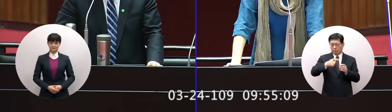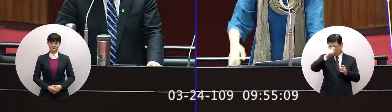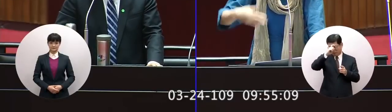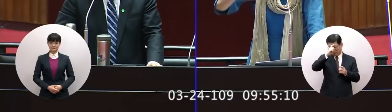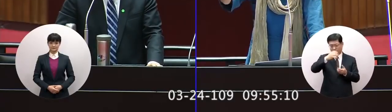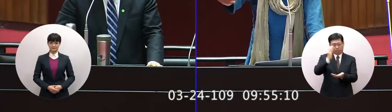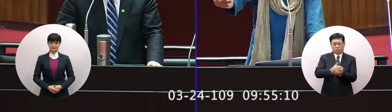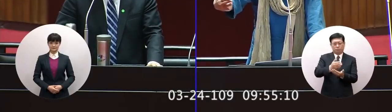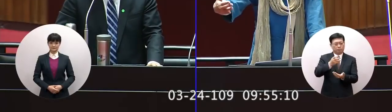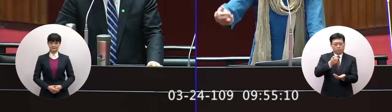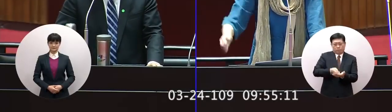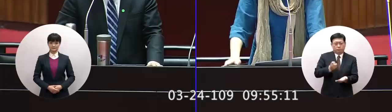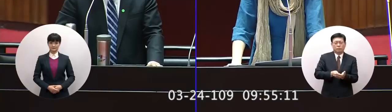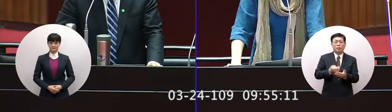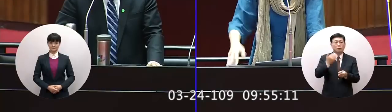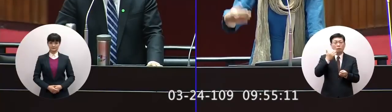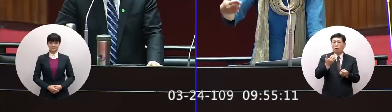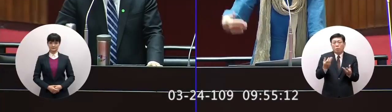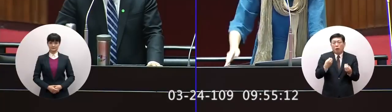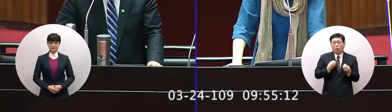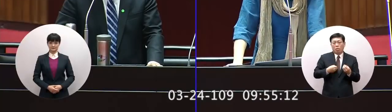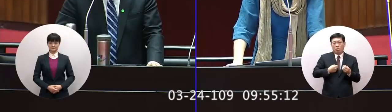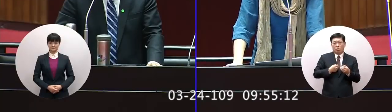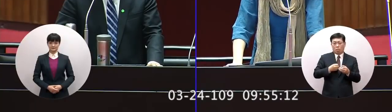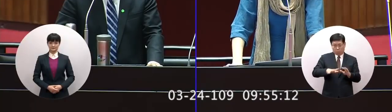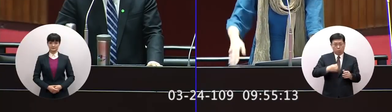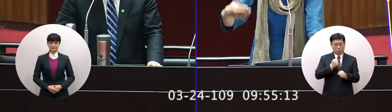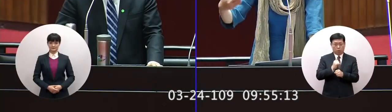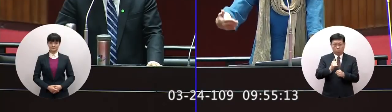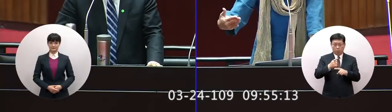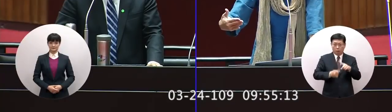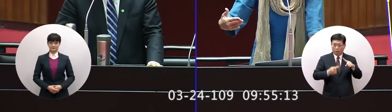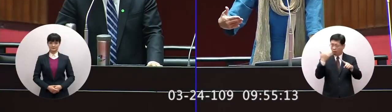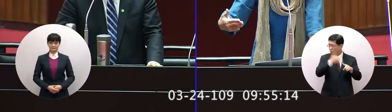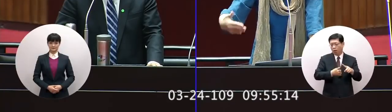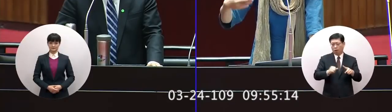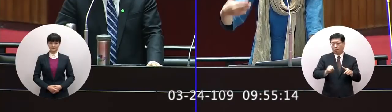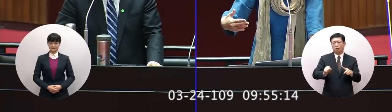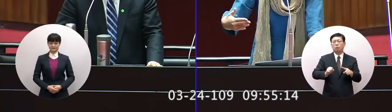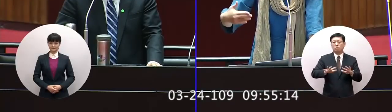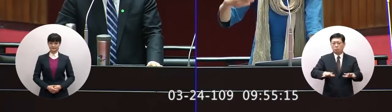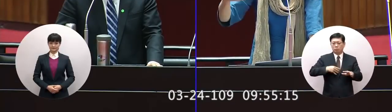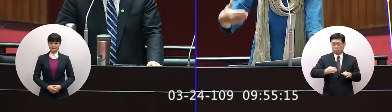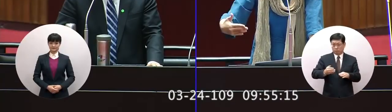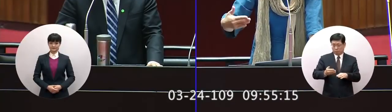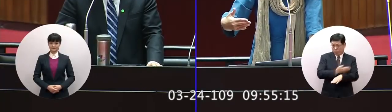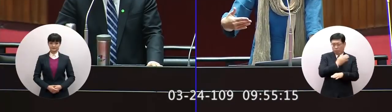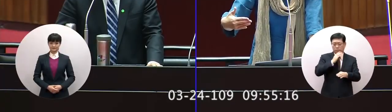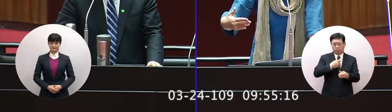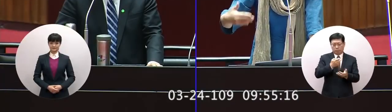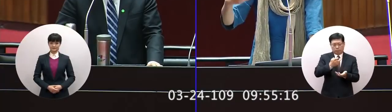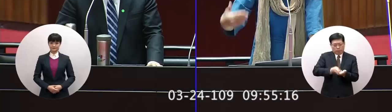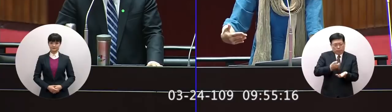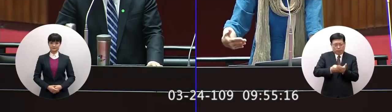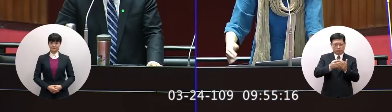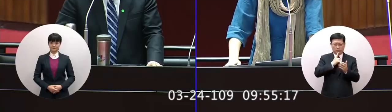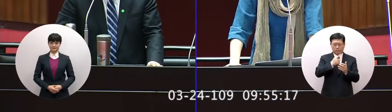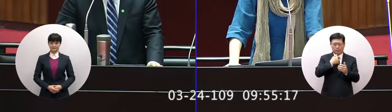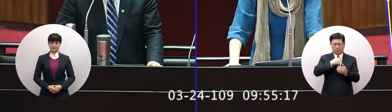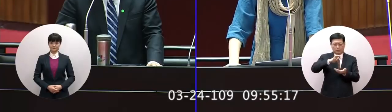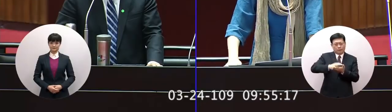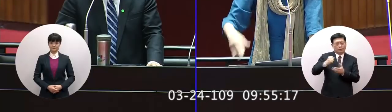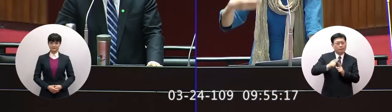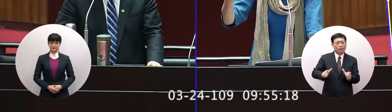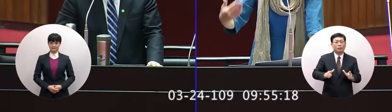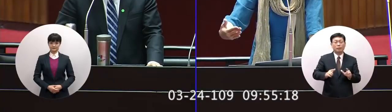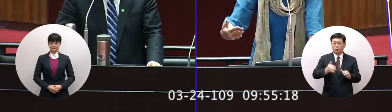水不漏，否则我们就前功尽弃了。因为我目前做得很好，但是从现在开始才是防疫最紧绷的时候，压力最大的